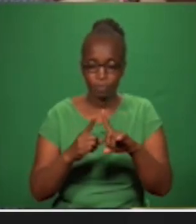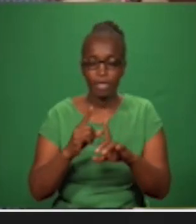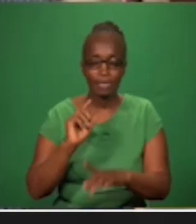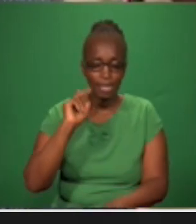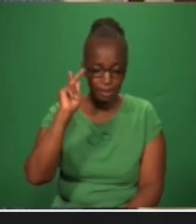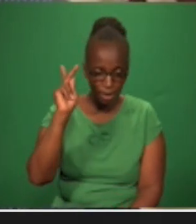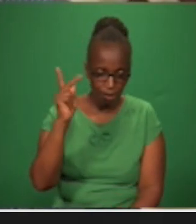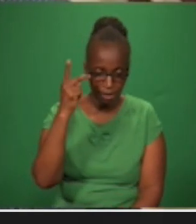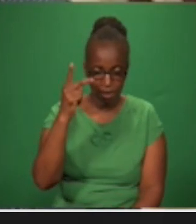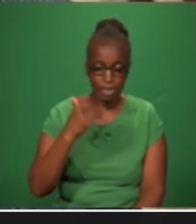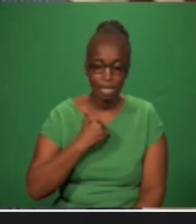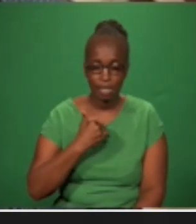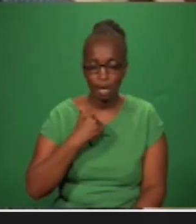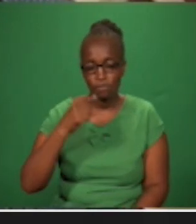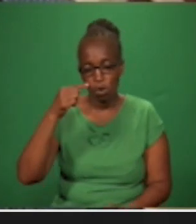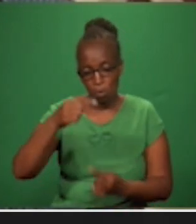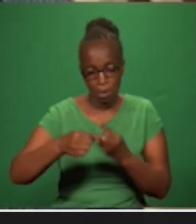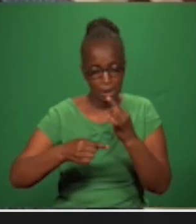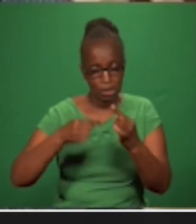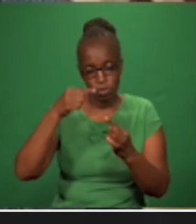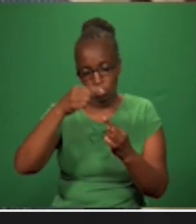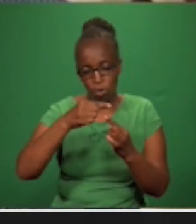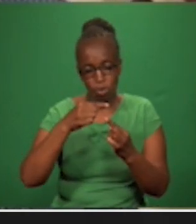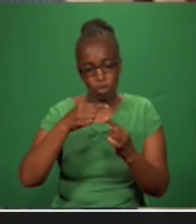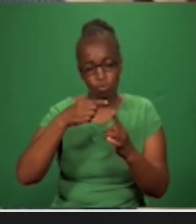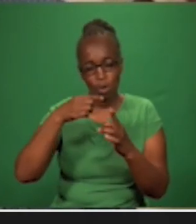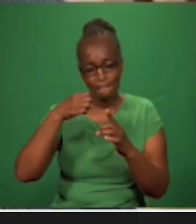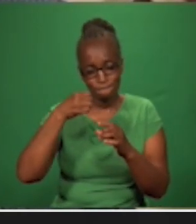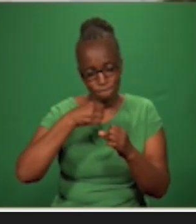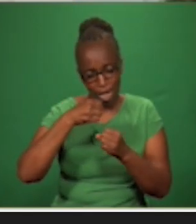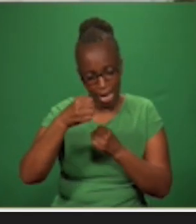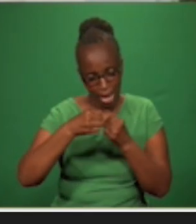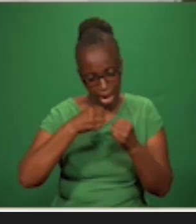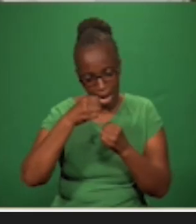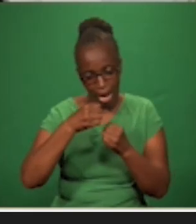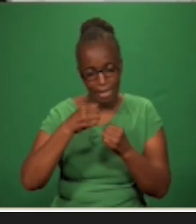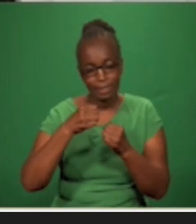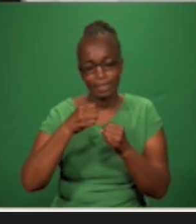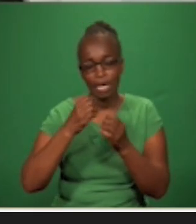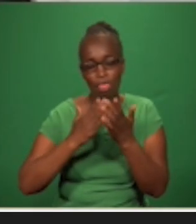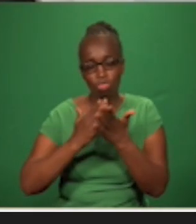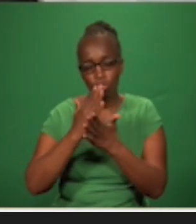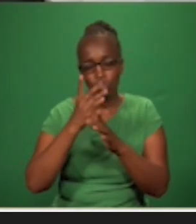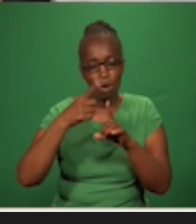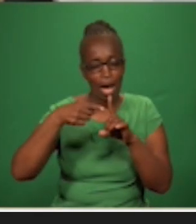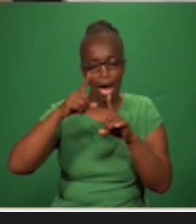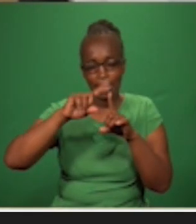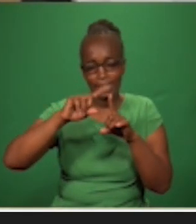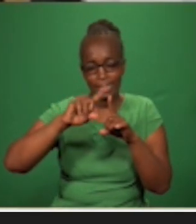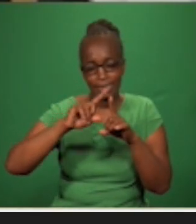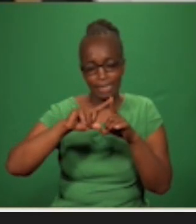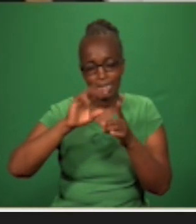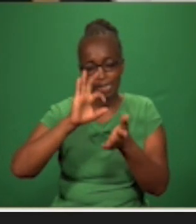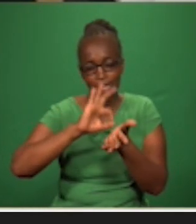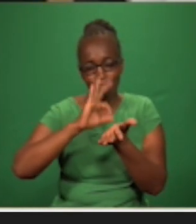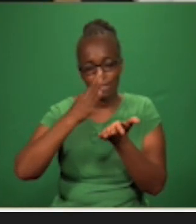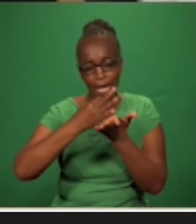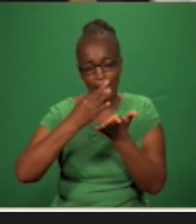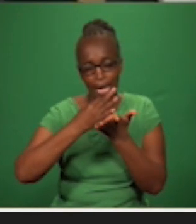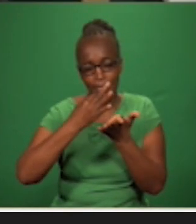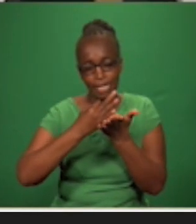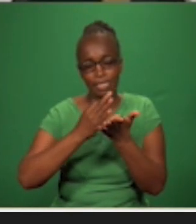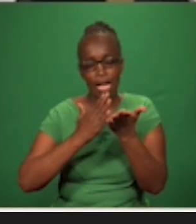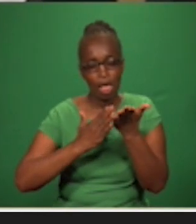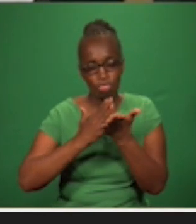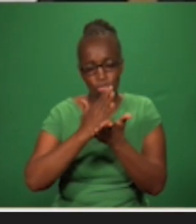ya kitaifa imeendelea kujitahidi kukabiliana na ugonjwa huu kwa kuongeza fedha za